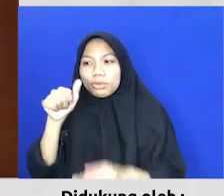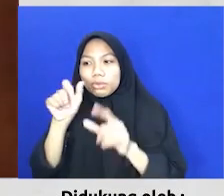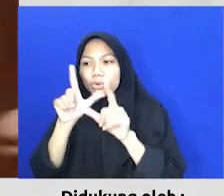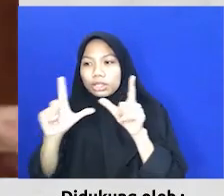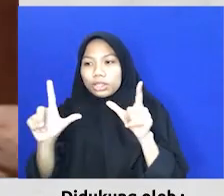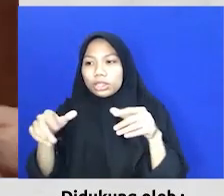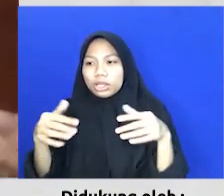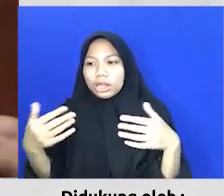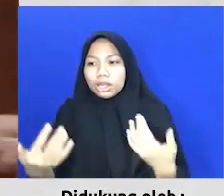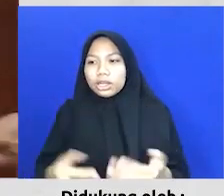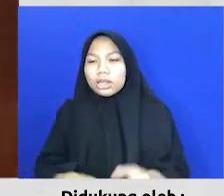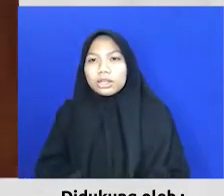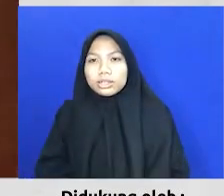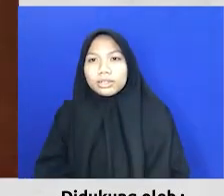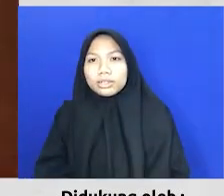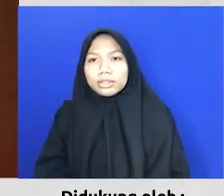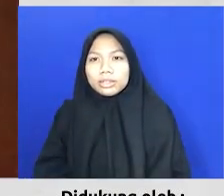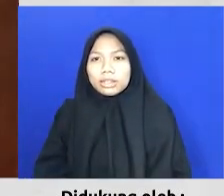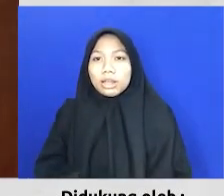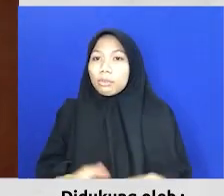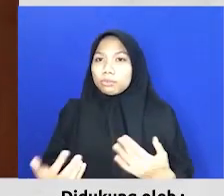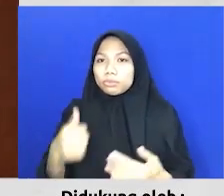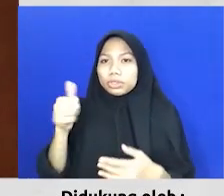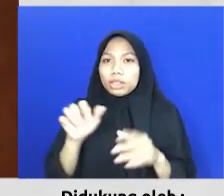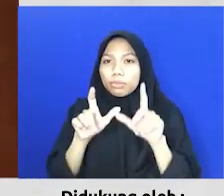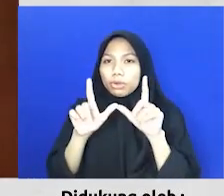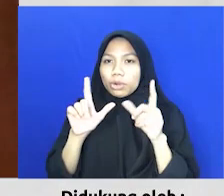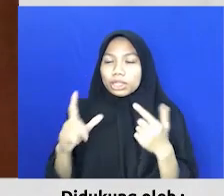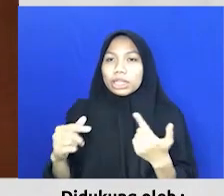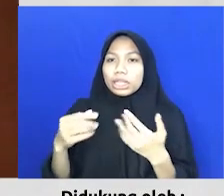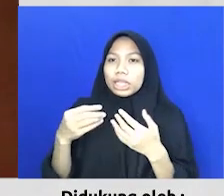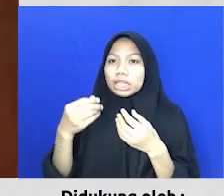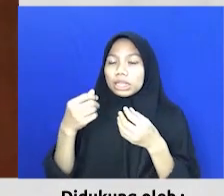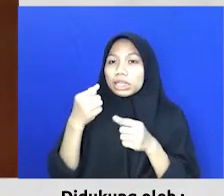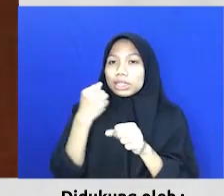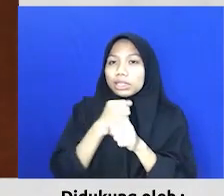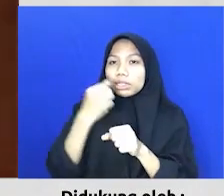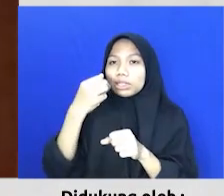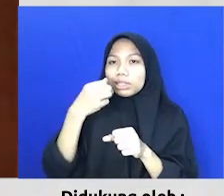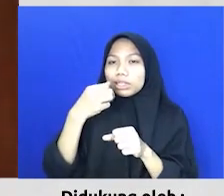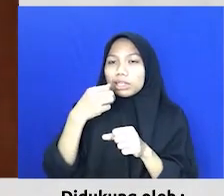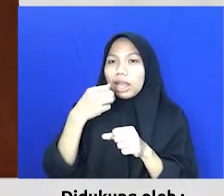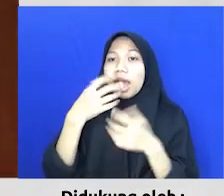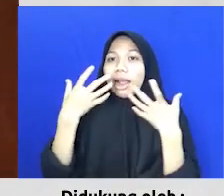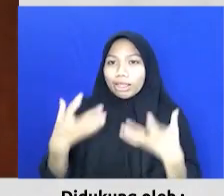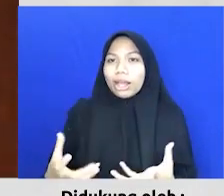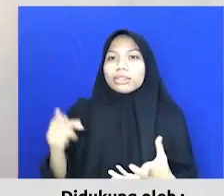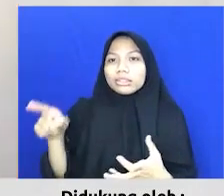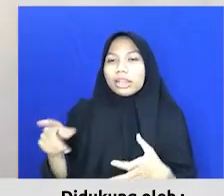Jakarta, kebetulan tinggal di rumah suami paman saya sih ya. Nah, dia